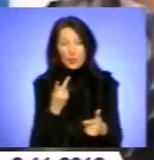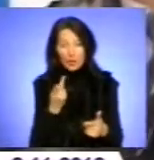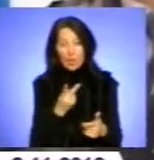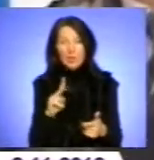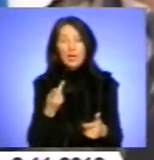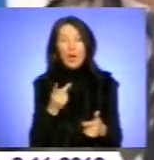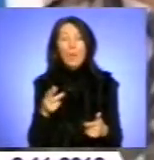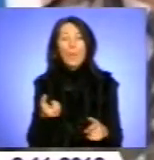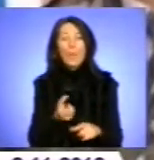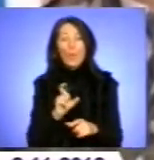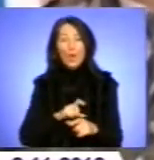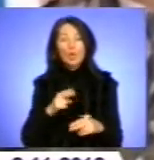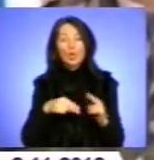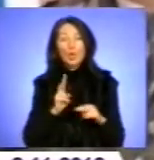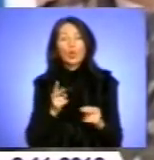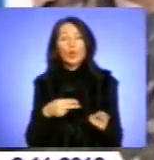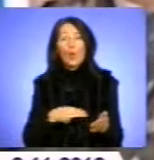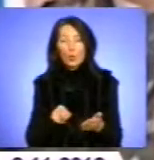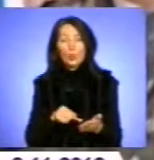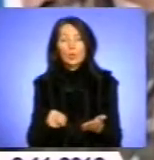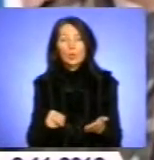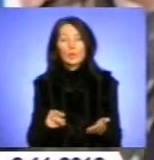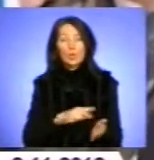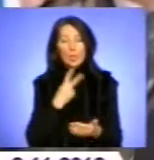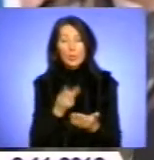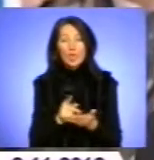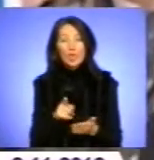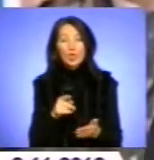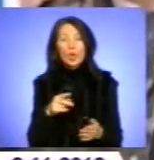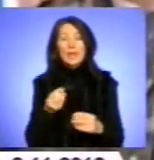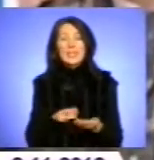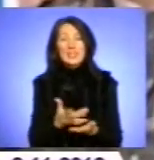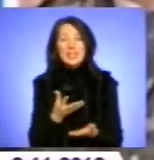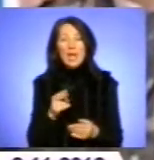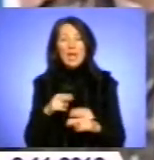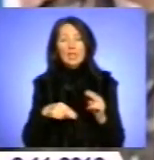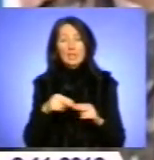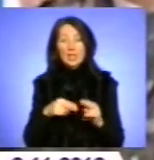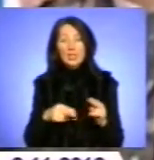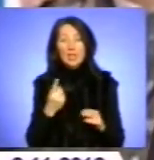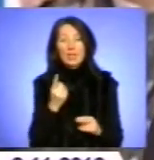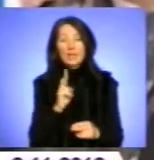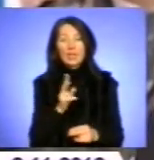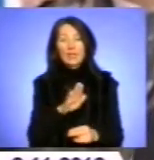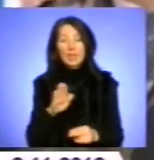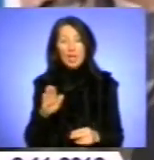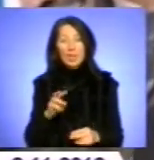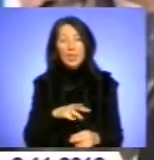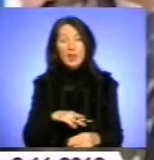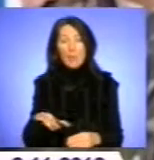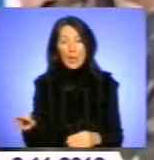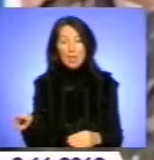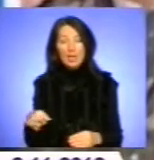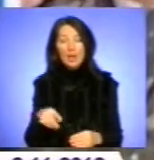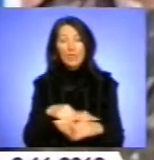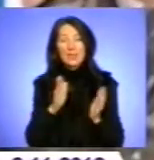купит? Несмотря даже на то, что цена на строительный, на один квадратный метр в целом